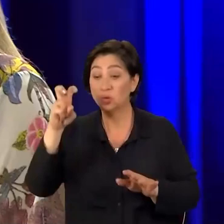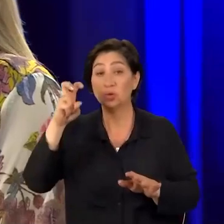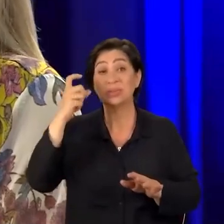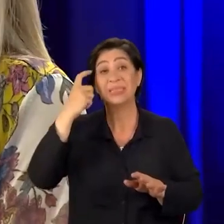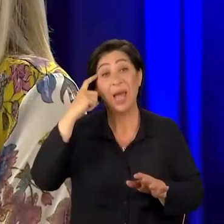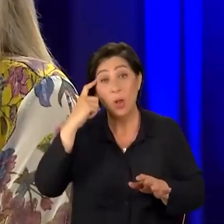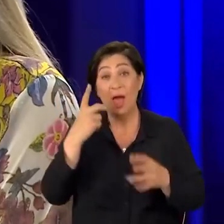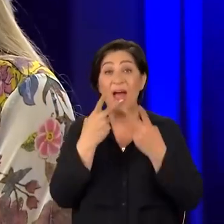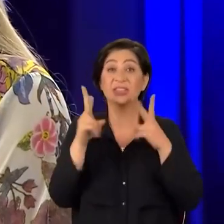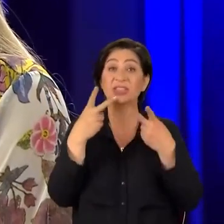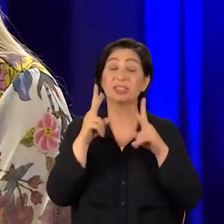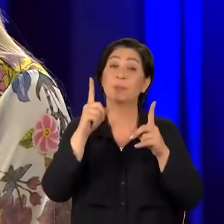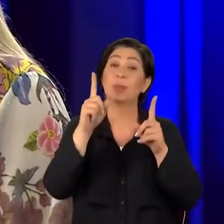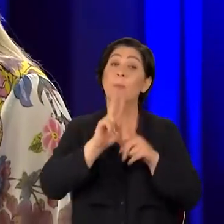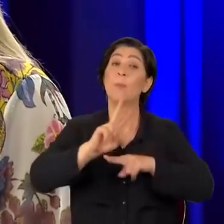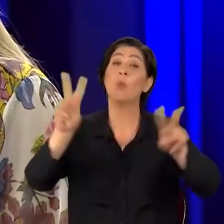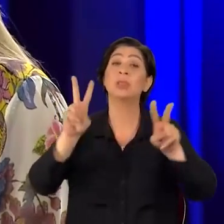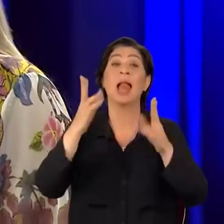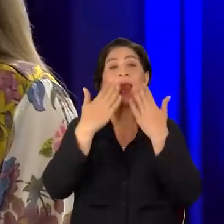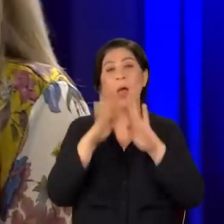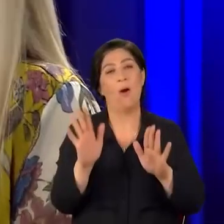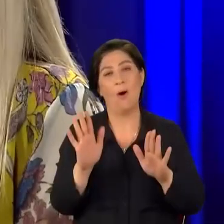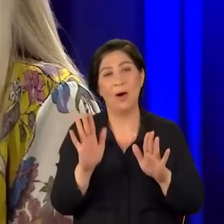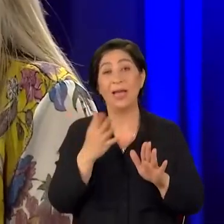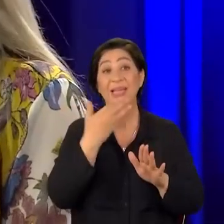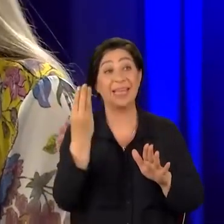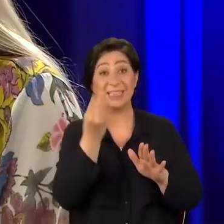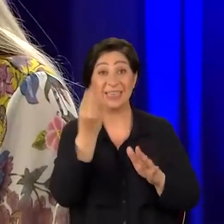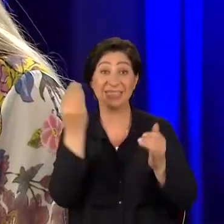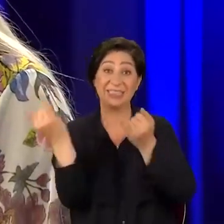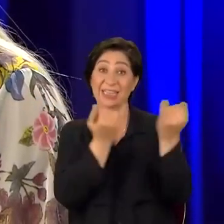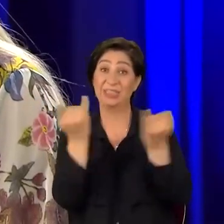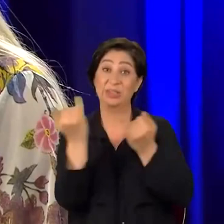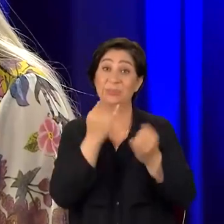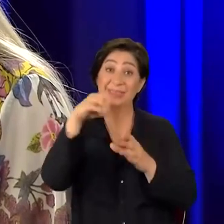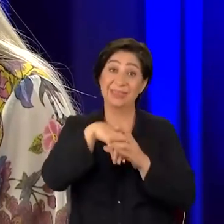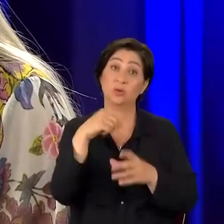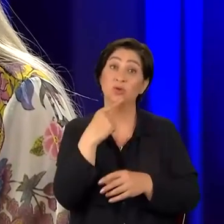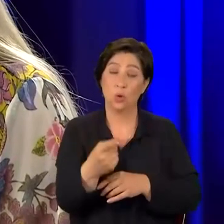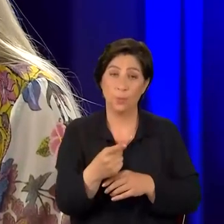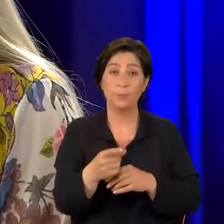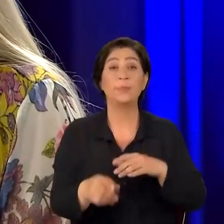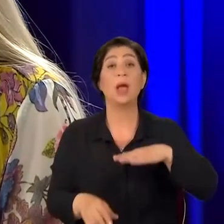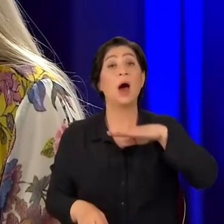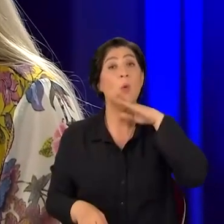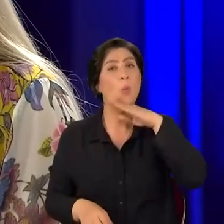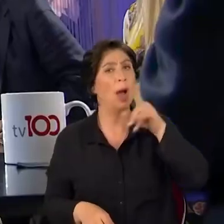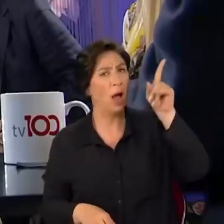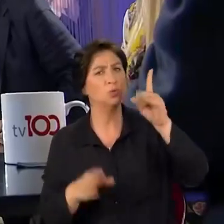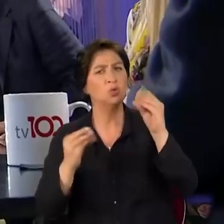teorileriyle açıklayabileceğimiz bir model olmaktan çıkıyor. Hani gençleri tartıştığımız için çok söylüyorum. Doğru. Avrupa bunu çok yoğun